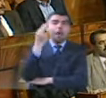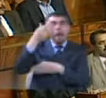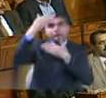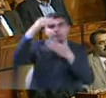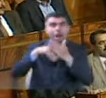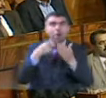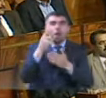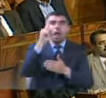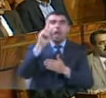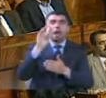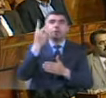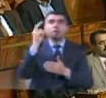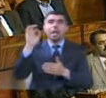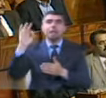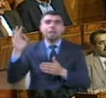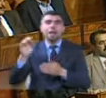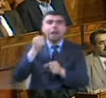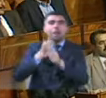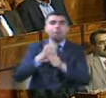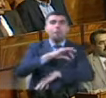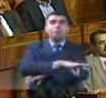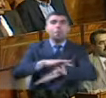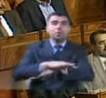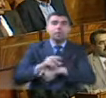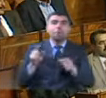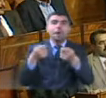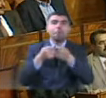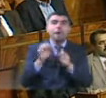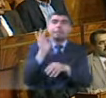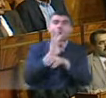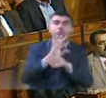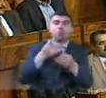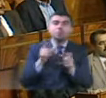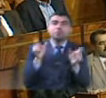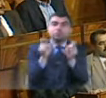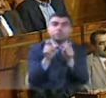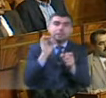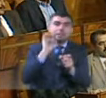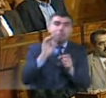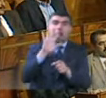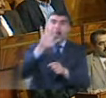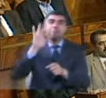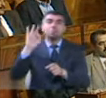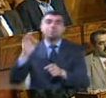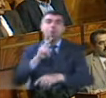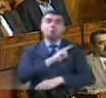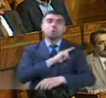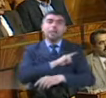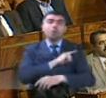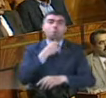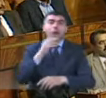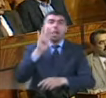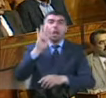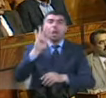إلى 1200 منصب مالي للحفاظ على نسبة التأطير. لا يستقيم أن تكون جامعة فيها 500 أستاذ ال 44 ألف